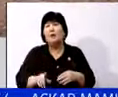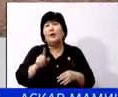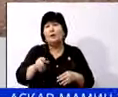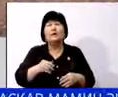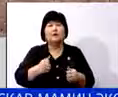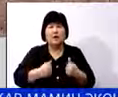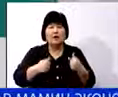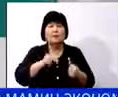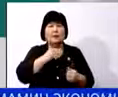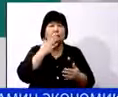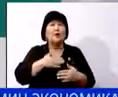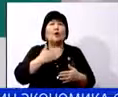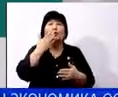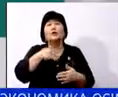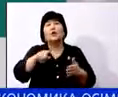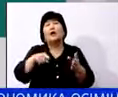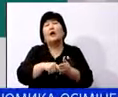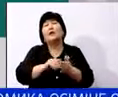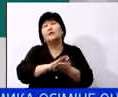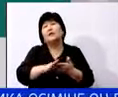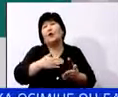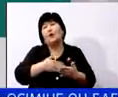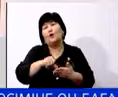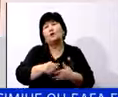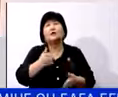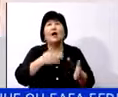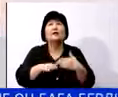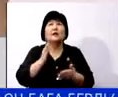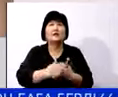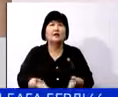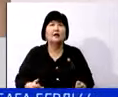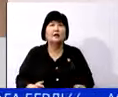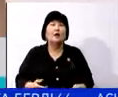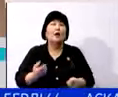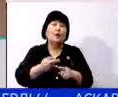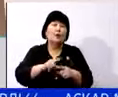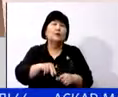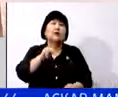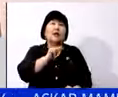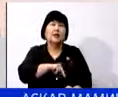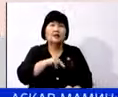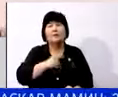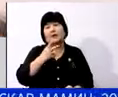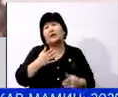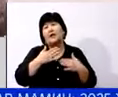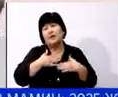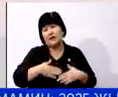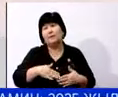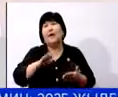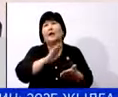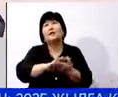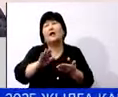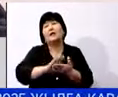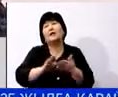еңбек қораны сүйікті қаламыздың тазалығына үлес қосқанына дән риза. Осы еңбегіме ырзамын өзім. Таза